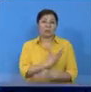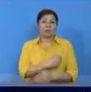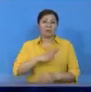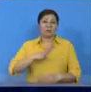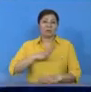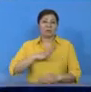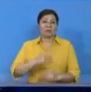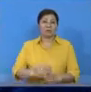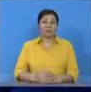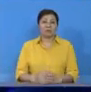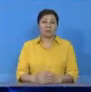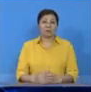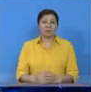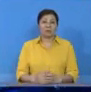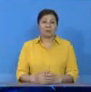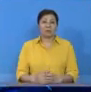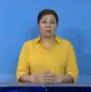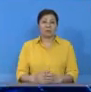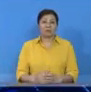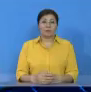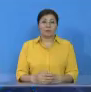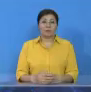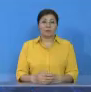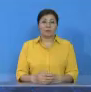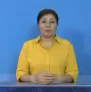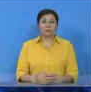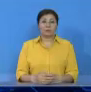ревакцинировались. Анастасия Евсеева, Азамат Сауханов, телеканал «Актюбе».